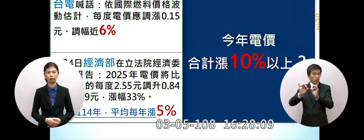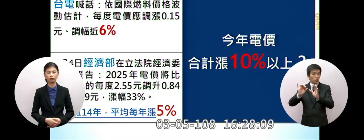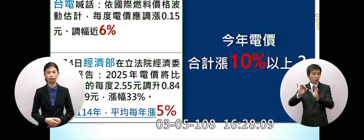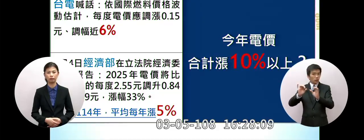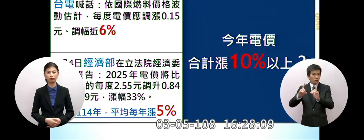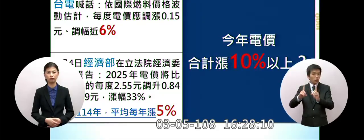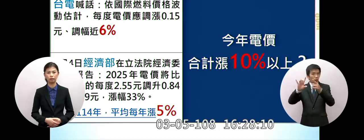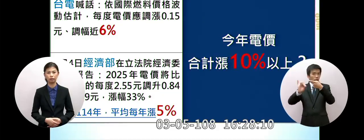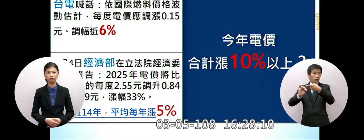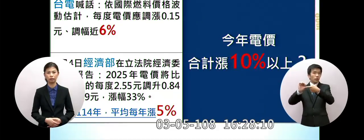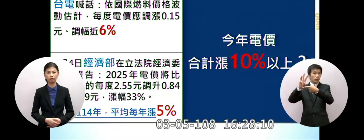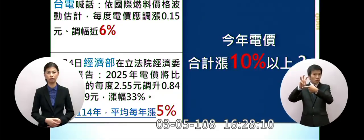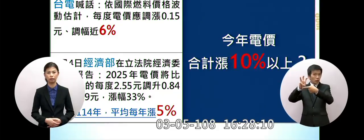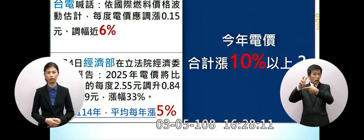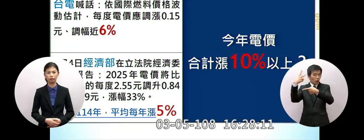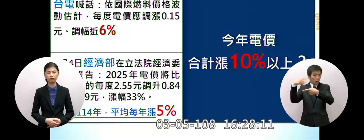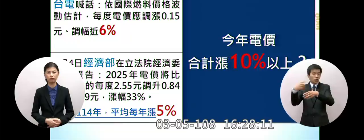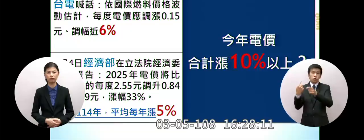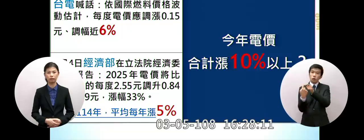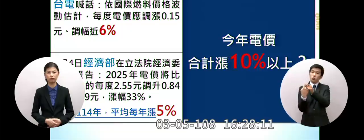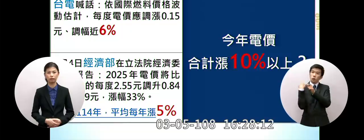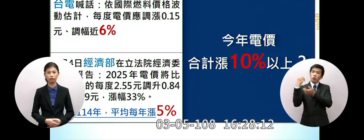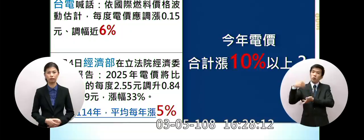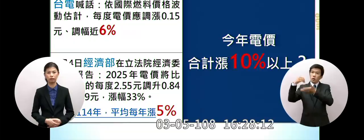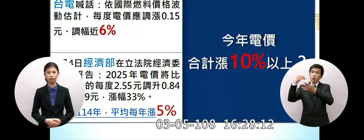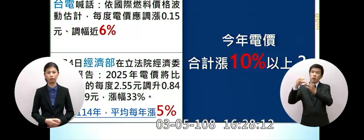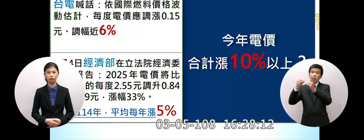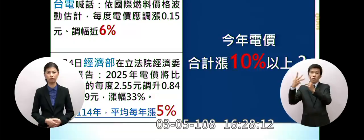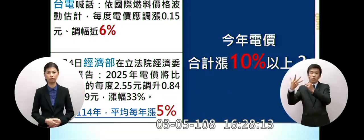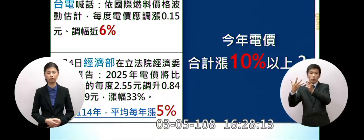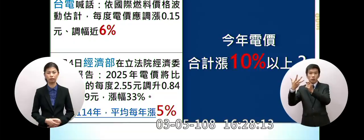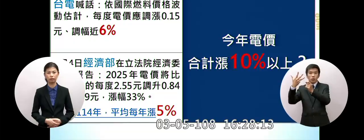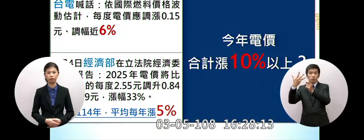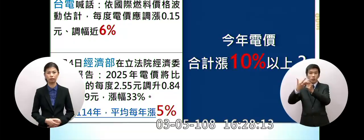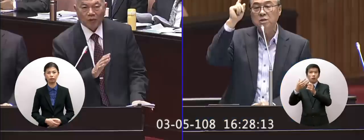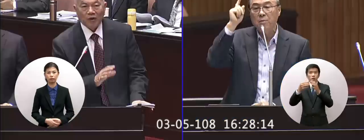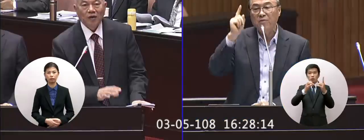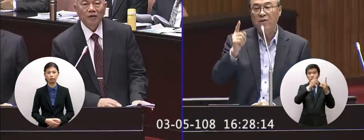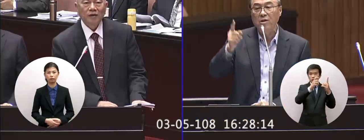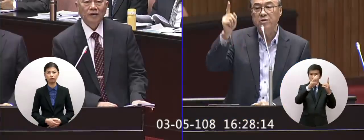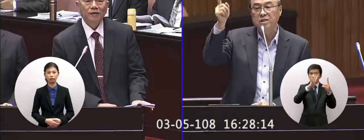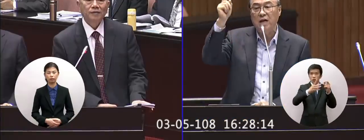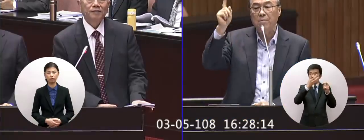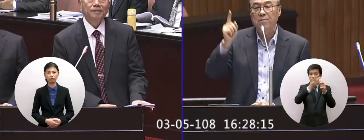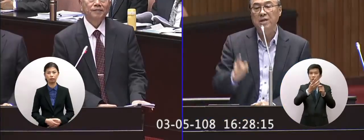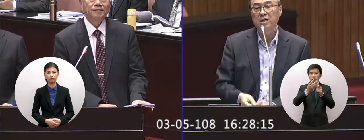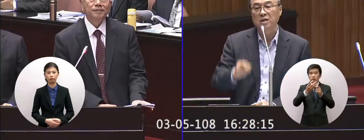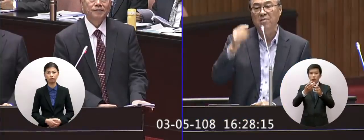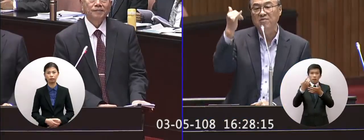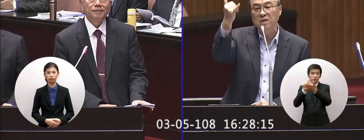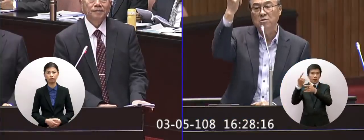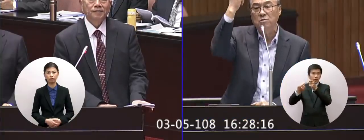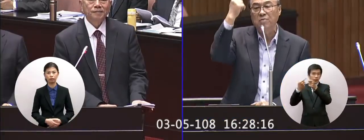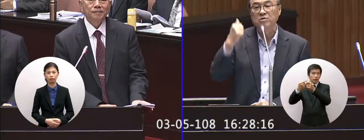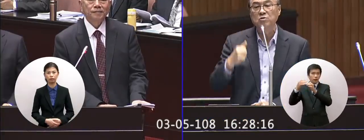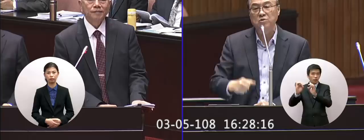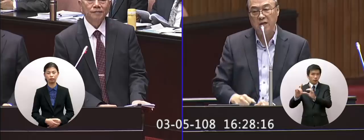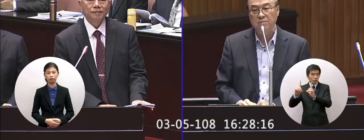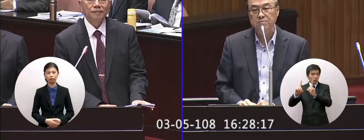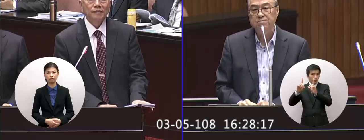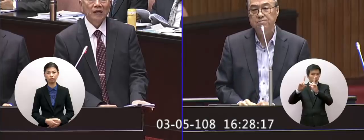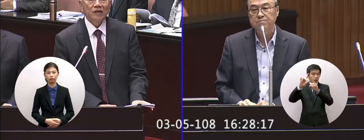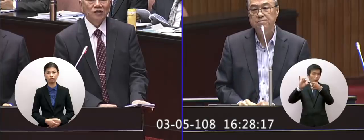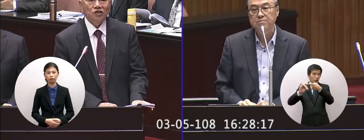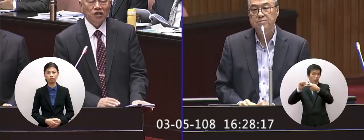按照经济部能源局去年讲的，从108年到114年每年涨。 这个、 如果是分6年涨，每年要涨